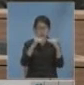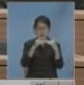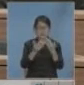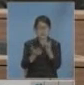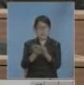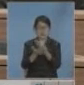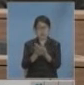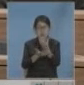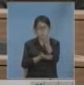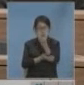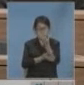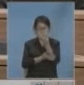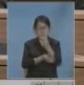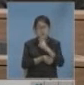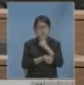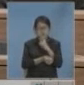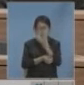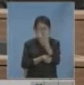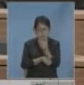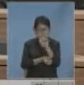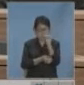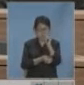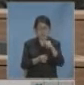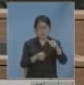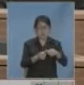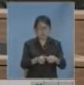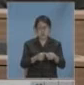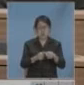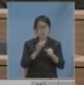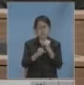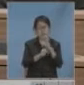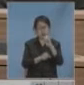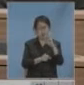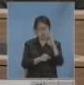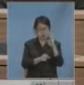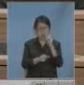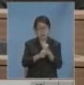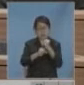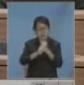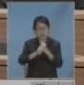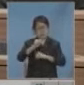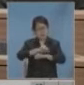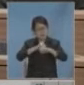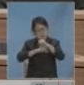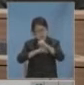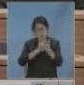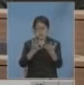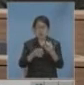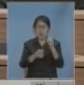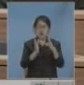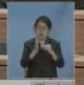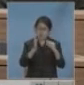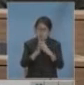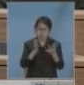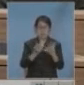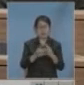ประมาณที่ยังคงค้างอยู่ในปี56อีกมากในหลายเขตของกรุงเทพมหานครทั้งเรื่องโครงสร้างทั้งเรื่องการอบรมสัมมนาการยกระดับคุณภาพชีวิต